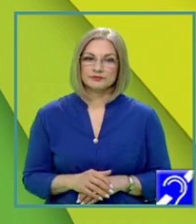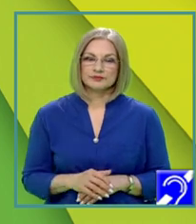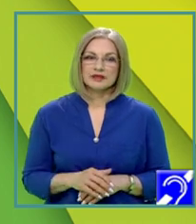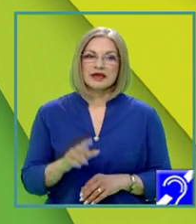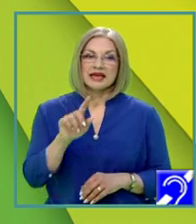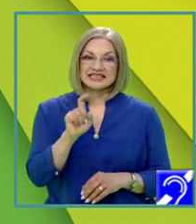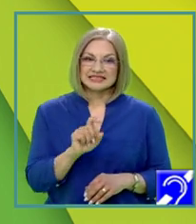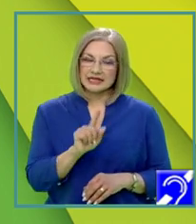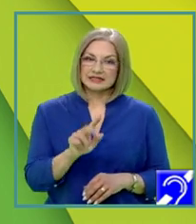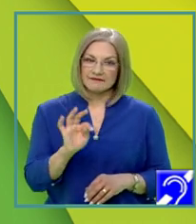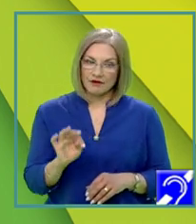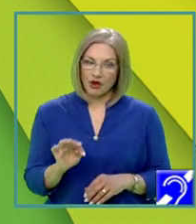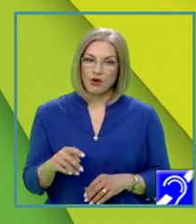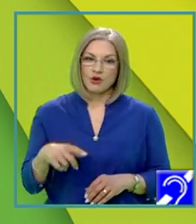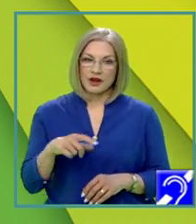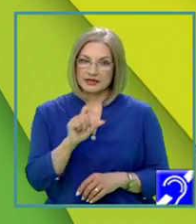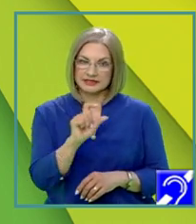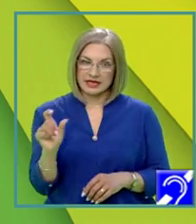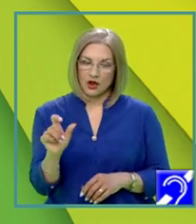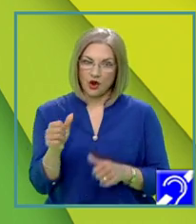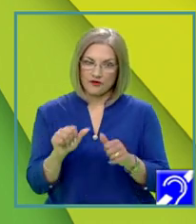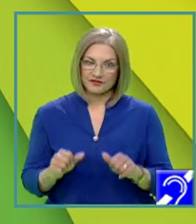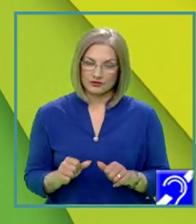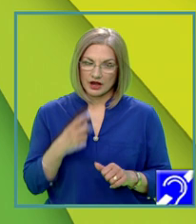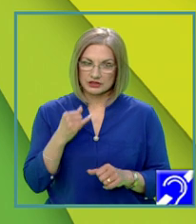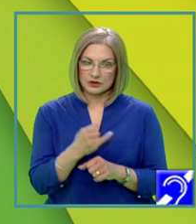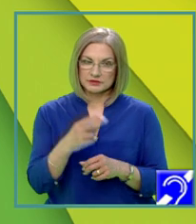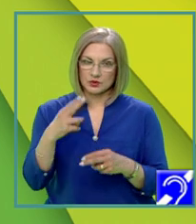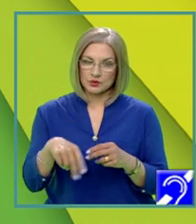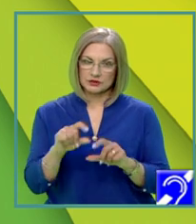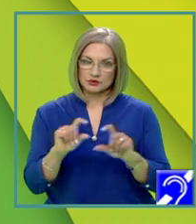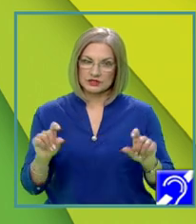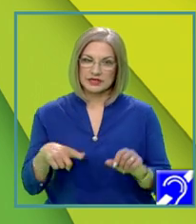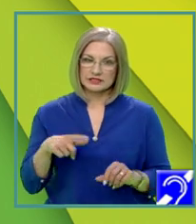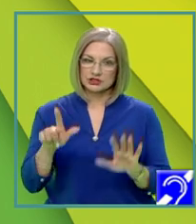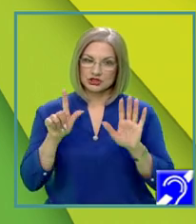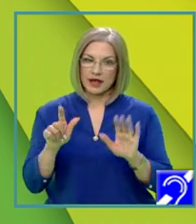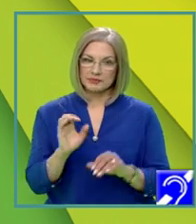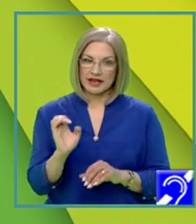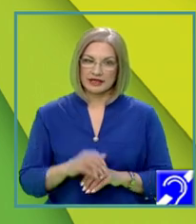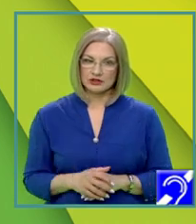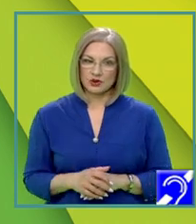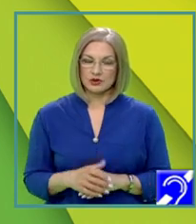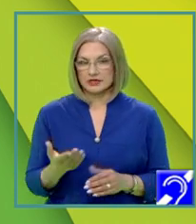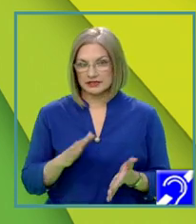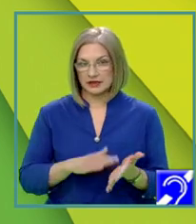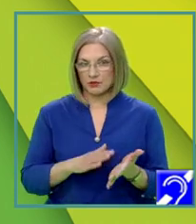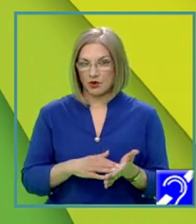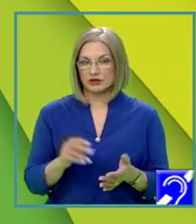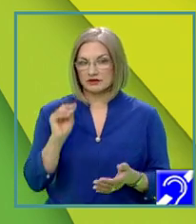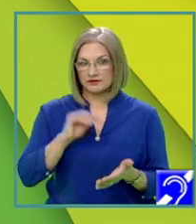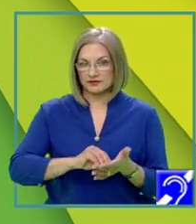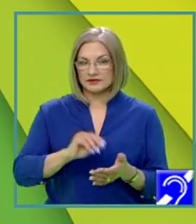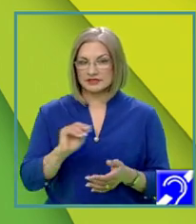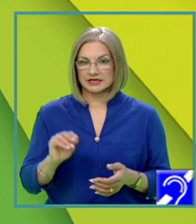Atomic z al fluviului scrie în configurația electronică observăm că avem pe ultimul strat șapte electroni motiv pentru care vom scrie